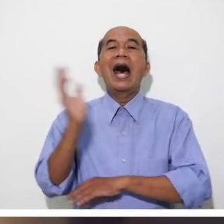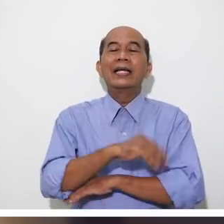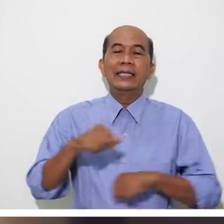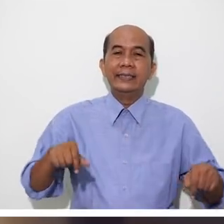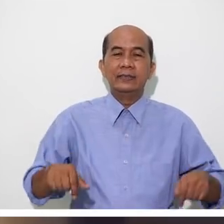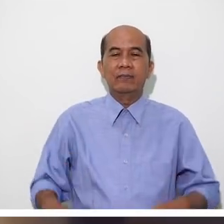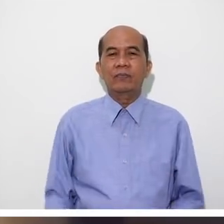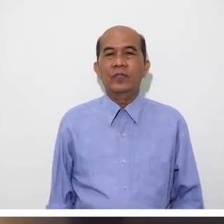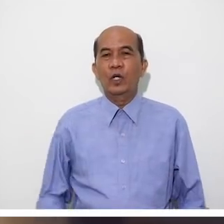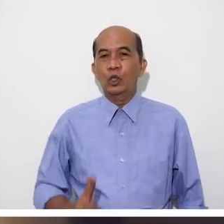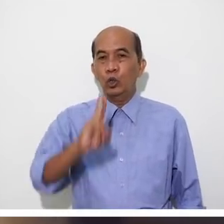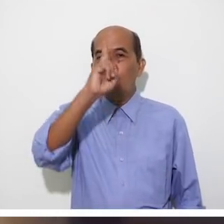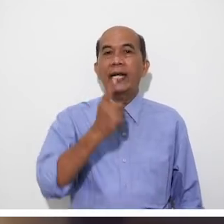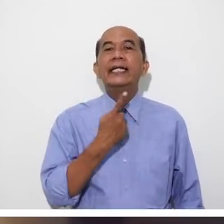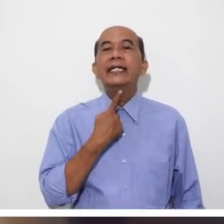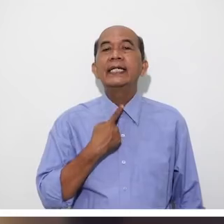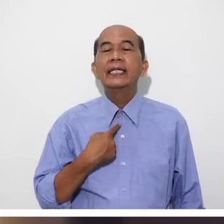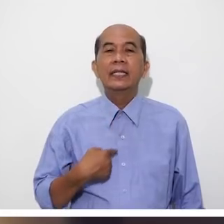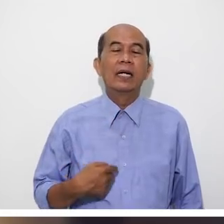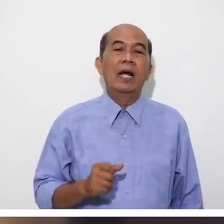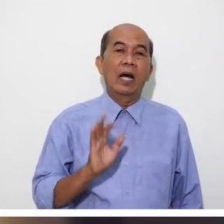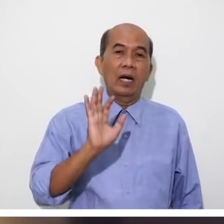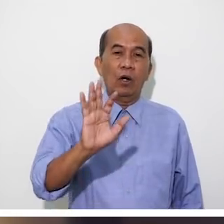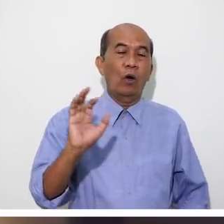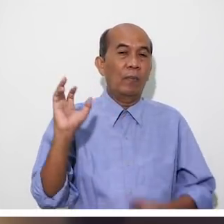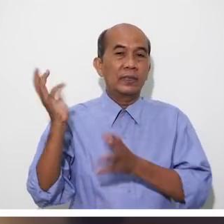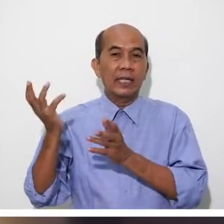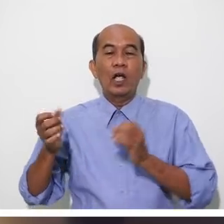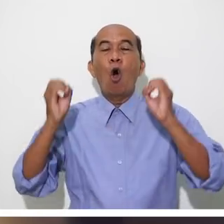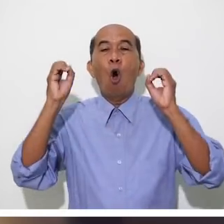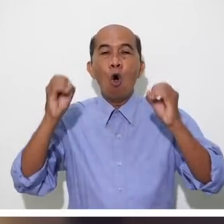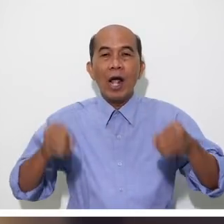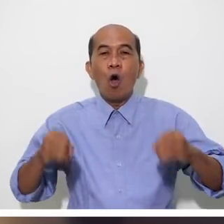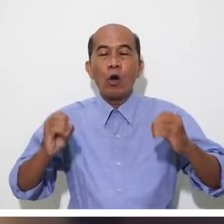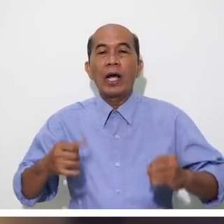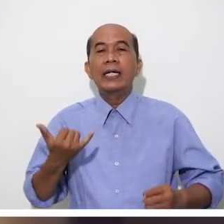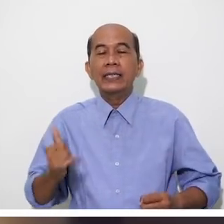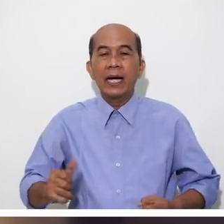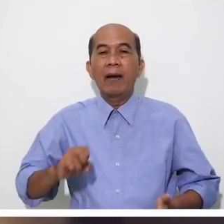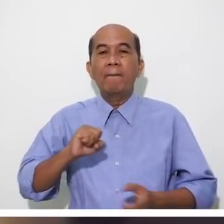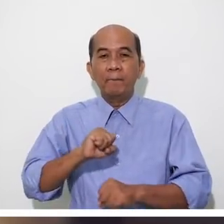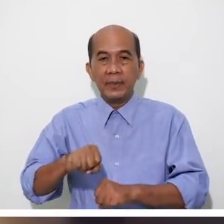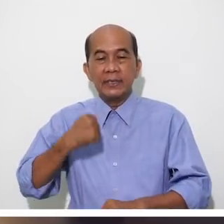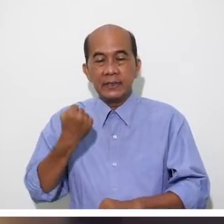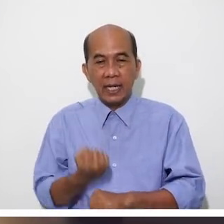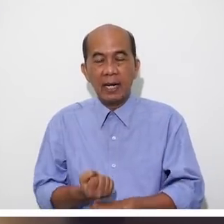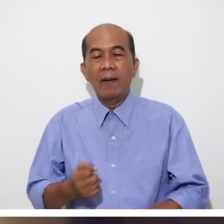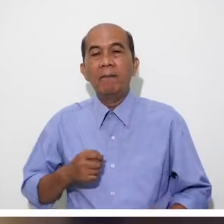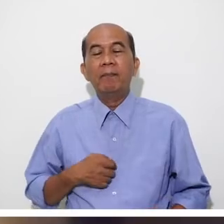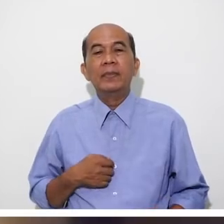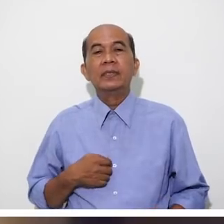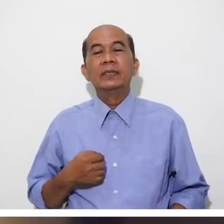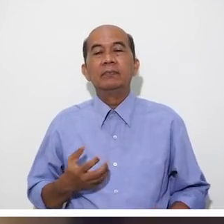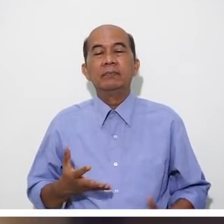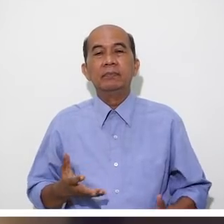Dan Tuhan ingin engkau menjadi orang-orang yang bisa menjalani hari-harimu di